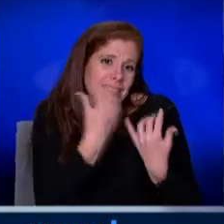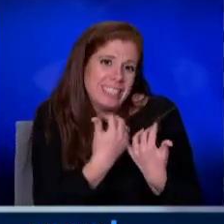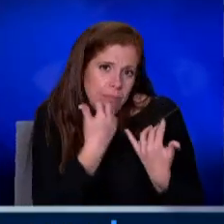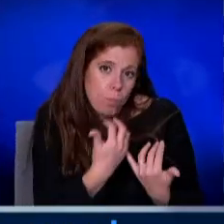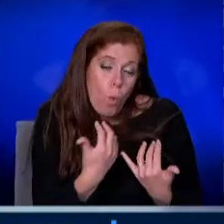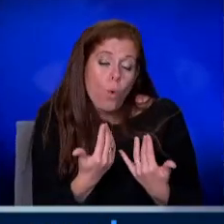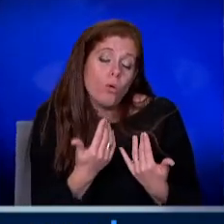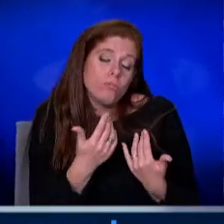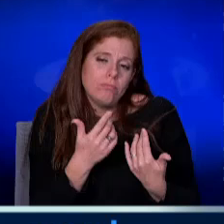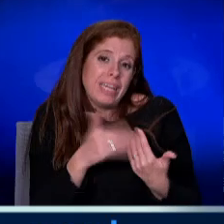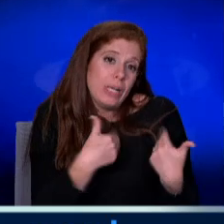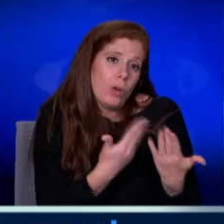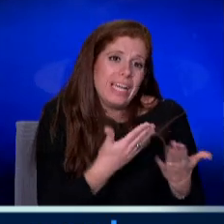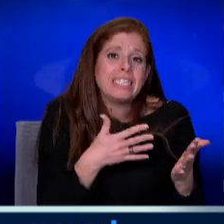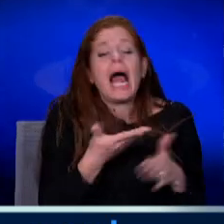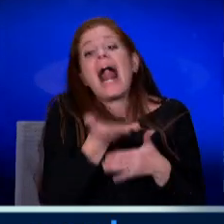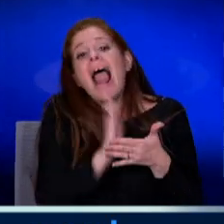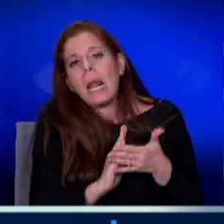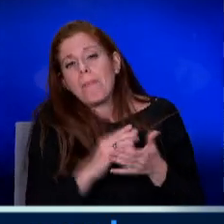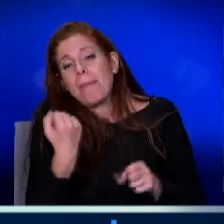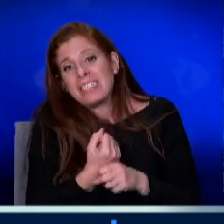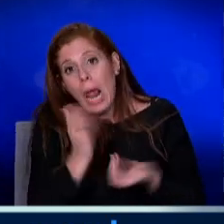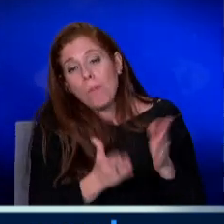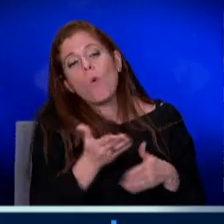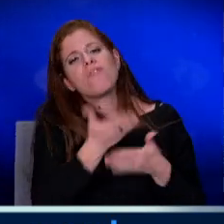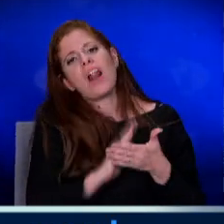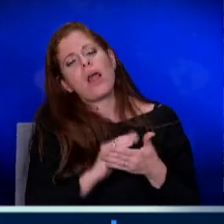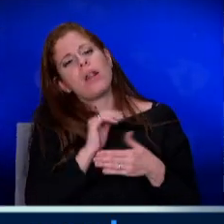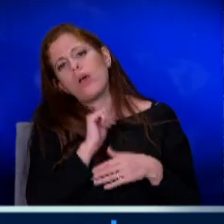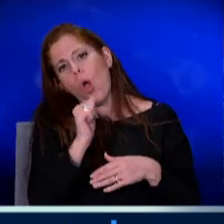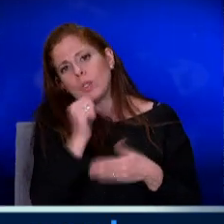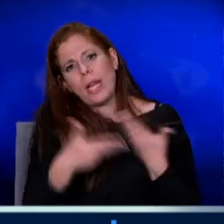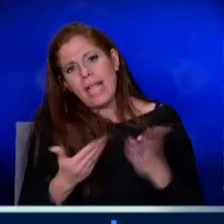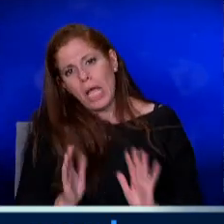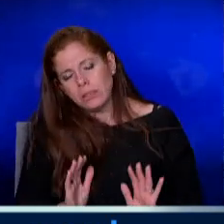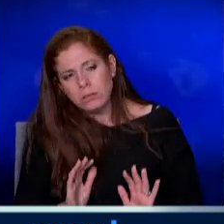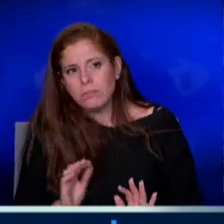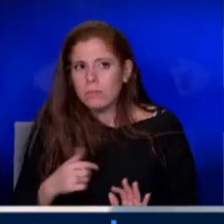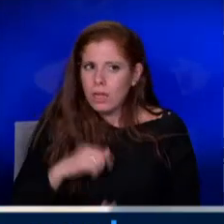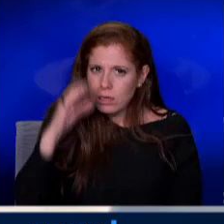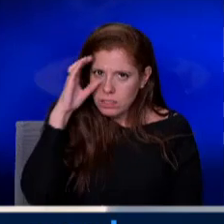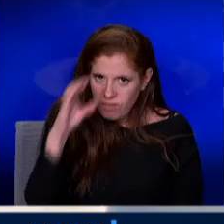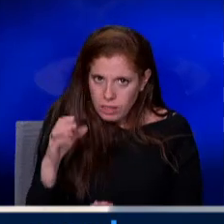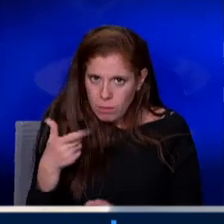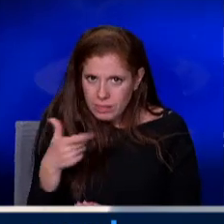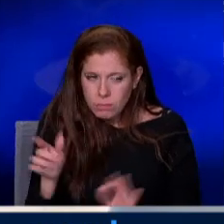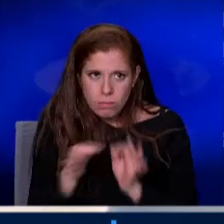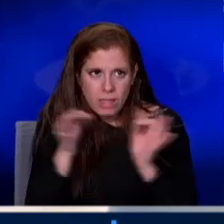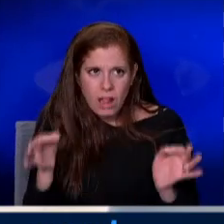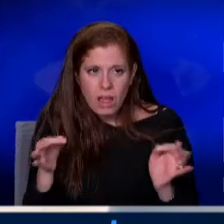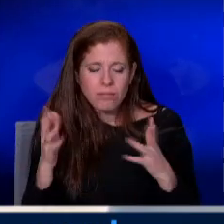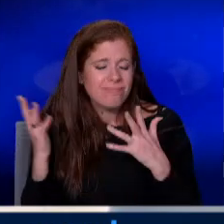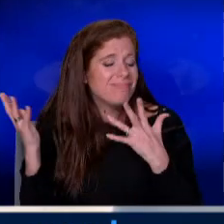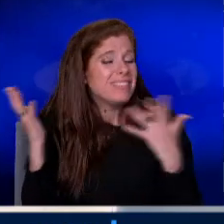להן, ולאחרים סרבו להתייחס. כשאני צפיתי במצלמות בתחילת החקירה, הזדעזעתי